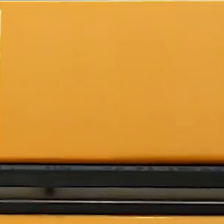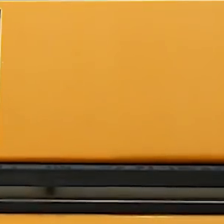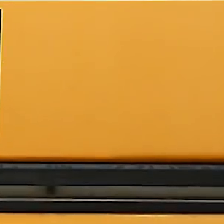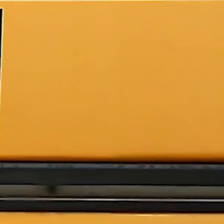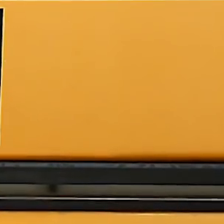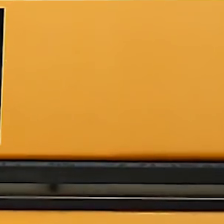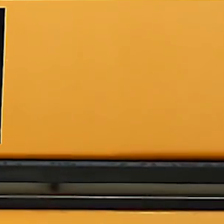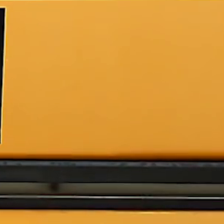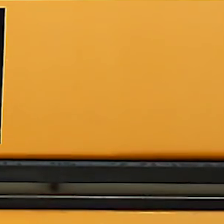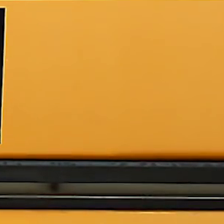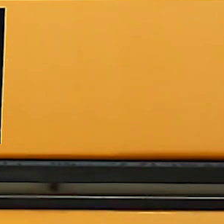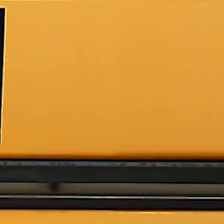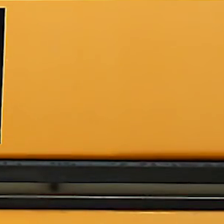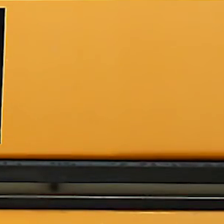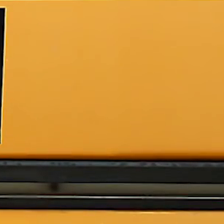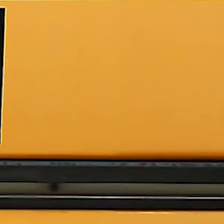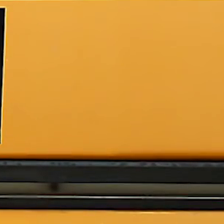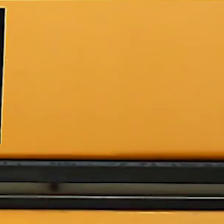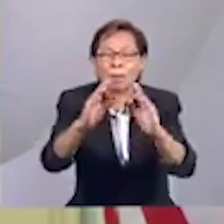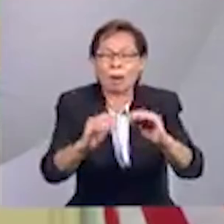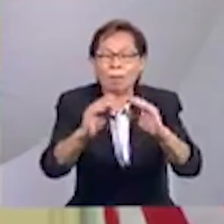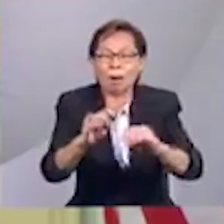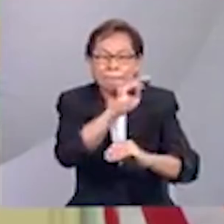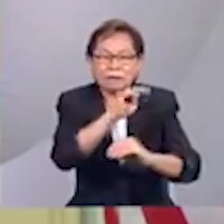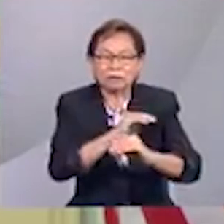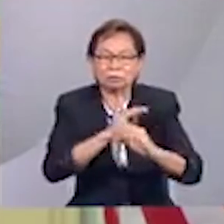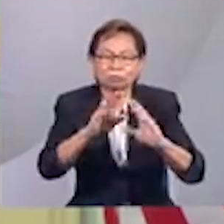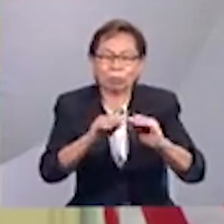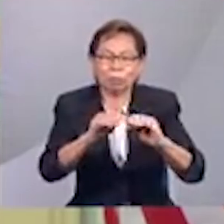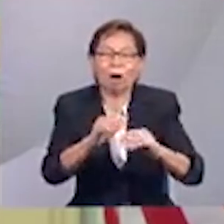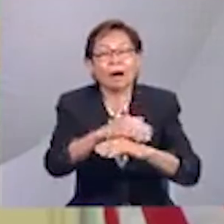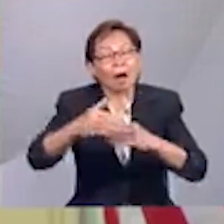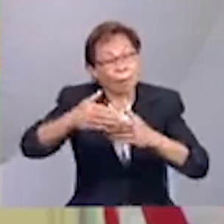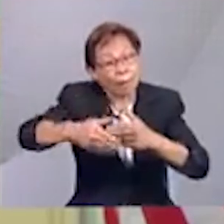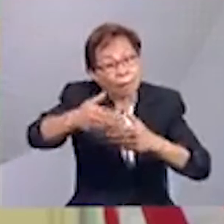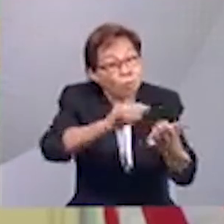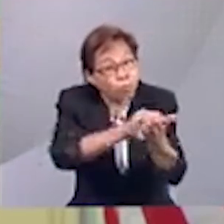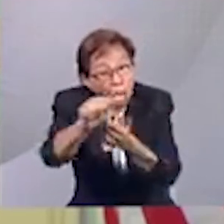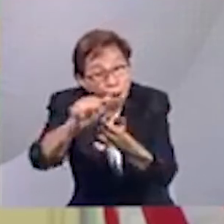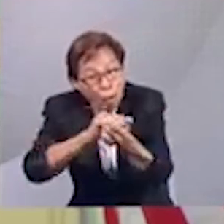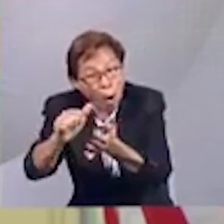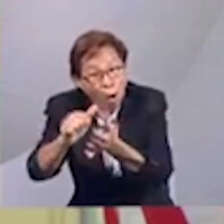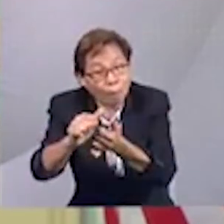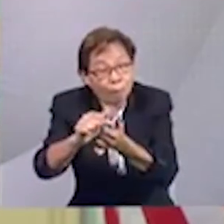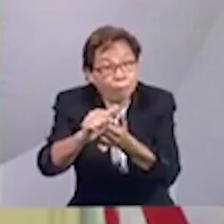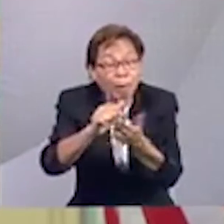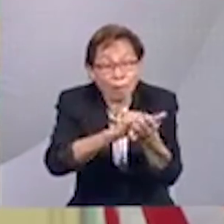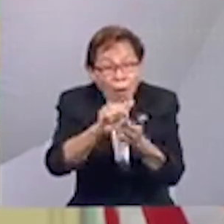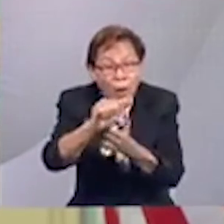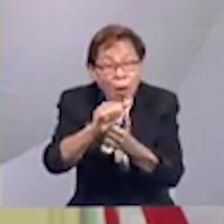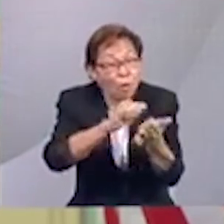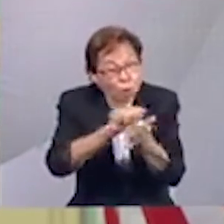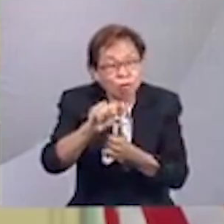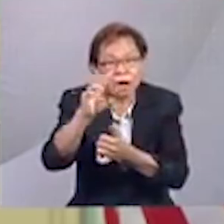dan akan dibentangkan di mesyuarat menteri-menteri, dan seterusnya apabila diluluskan, pihak Kementerian Pengangkutan